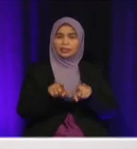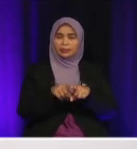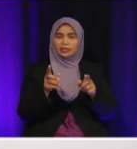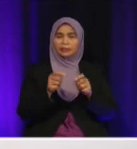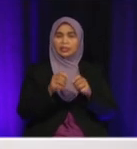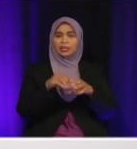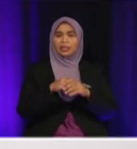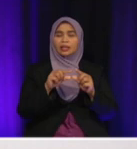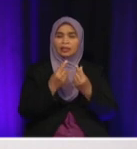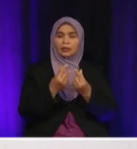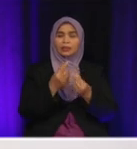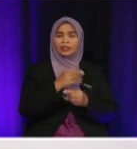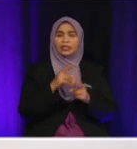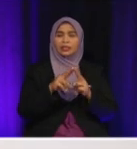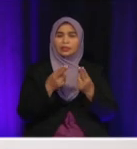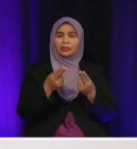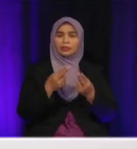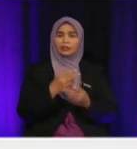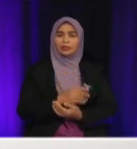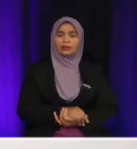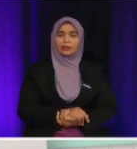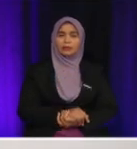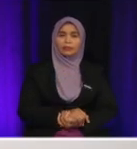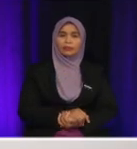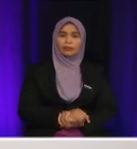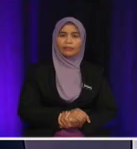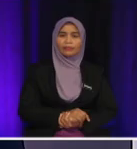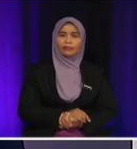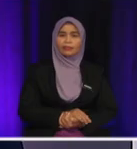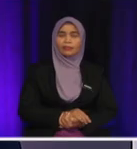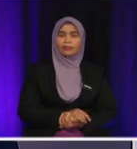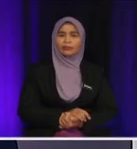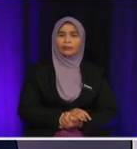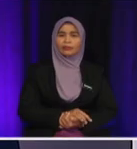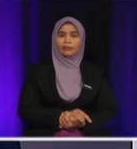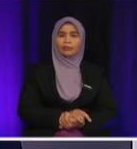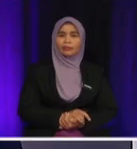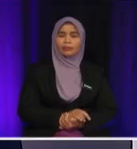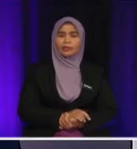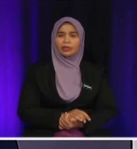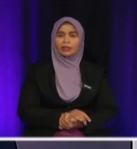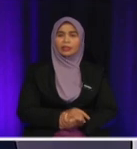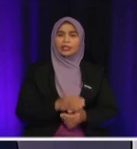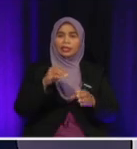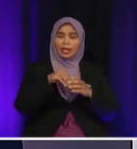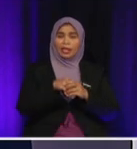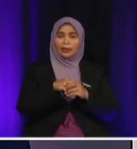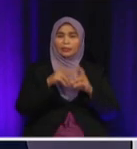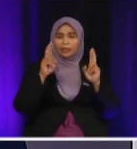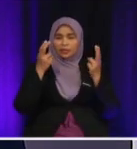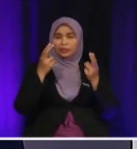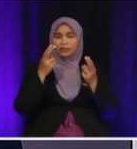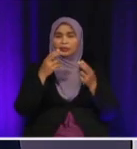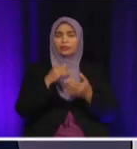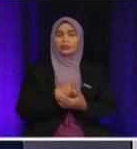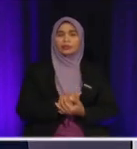dan As-Sunnah. Okey, nampak di sini ada kekeliruan kepada murid-murid. Eh, ya. Kita dah bagi tahu tadi bahawa dalam tajuk kisos